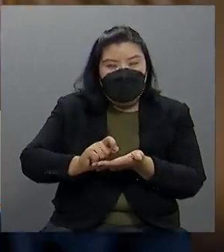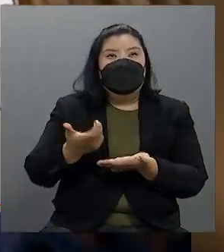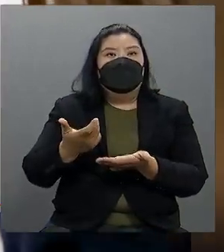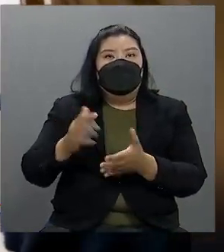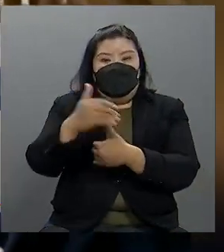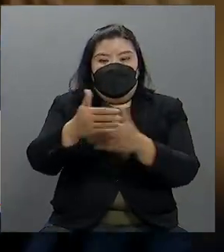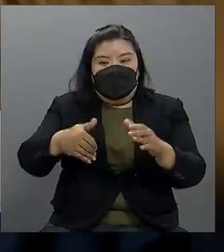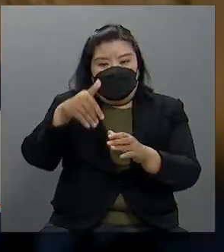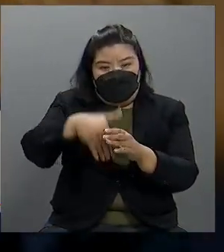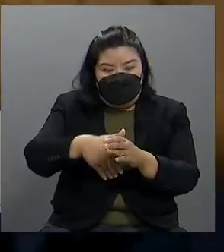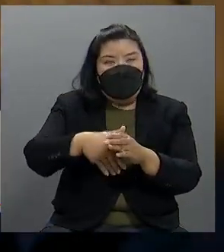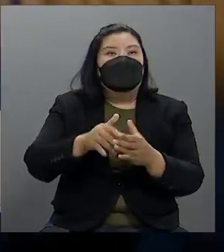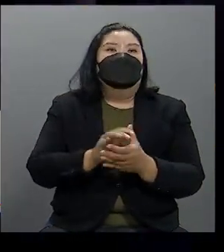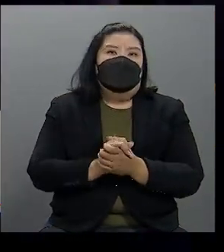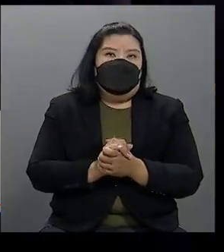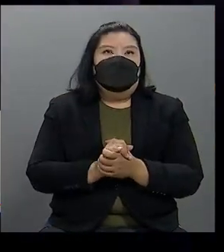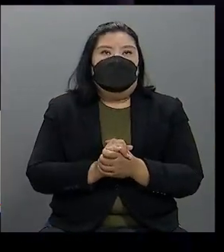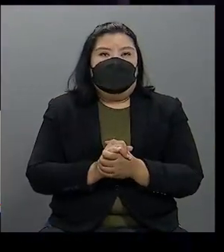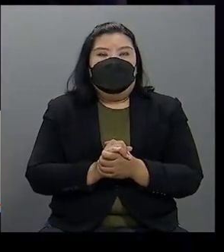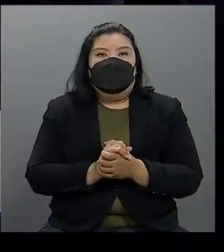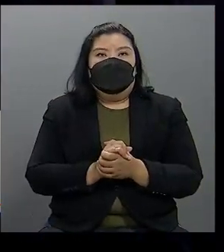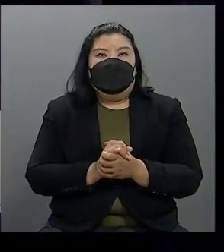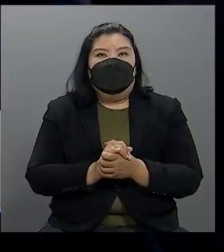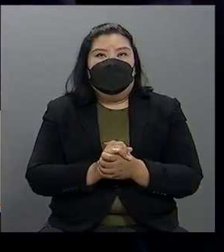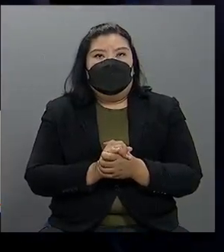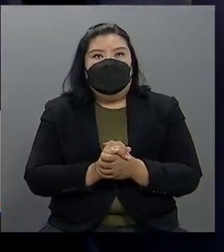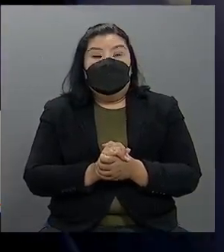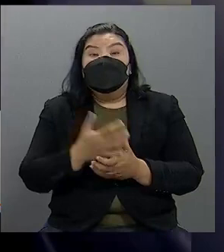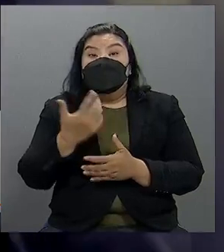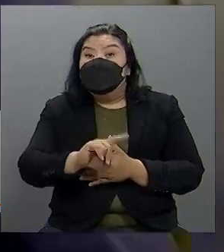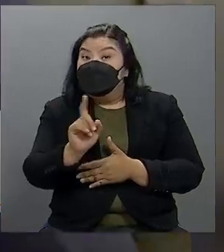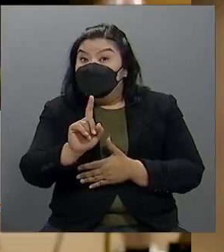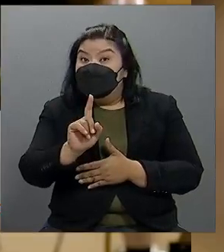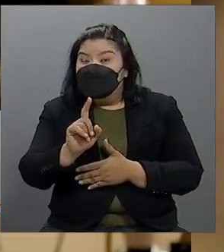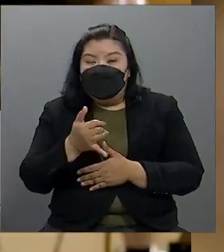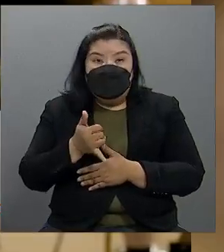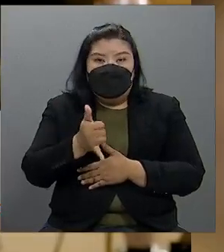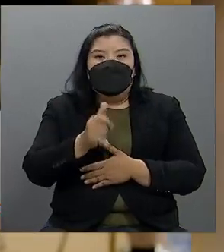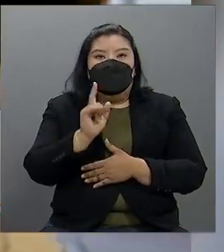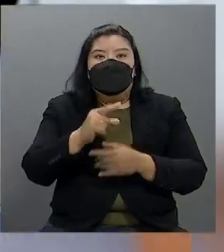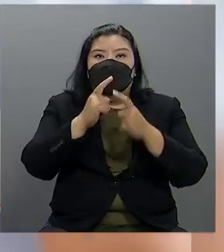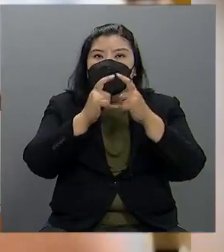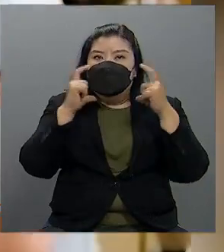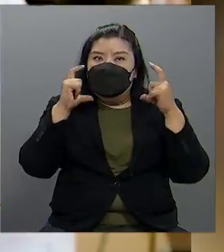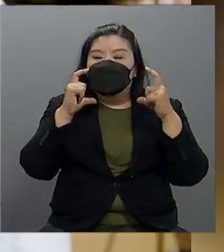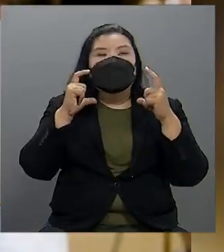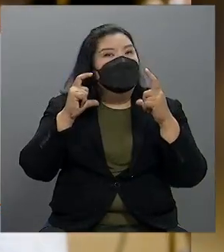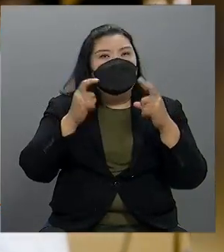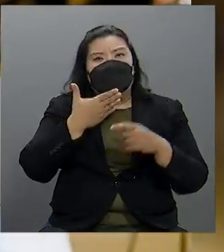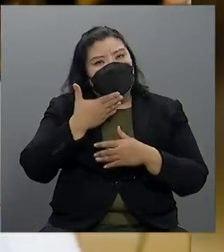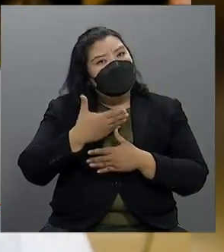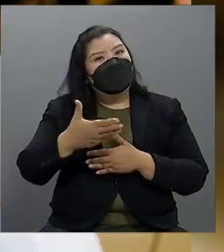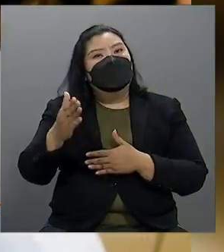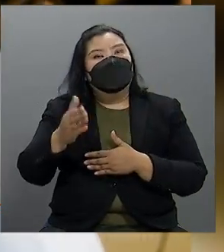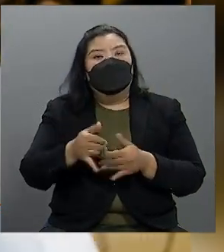งเป็นต้นครับ ใช่แล้วค่ะและสำหรับประชาชนที่มาใช้สิทธิ์ต้องสวมหน้ากากอนามัยตลอดเวลานะคะเว้นระยะห่างภายในพื้น